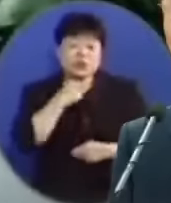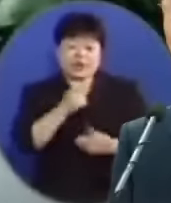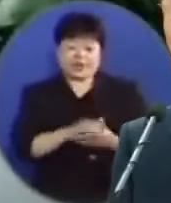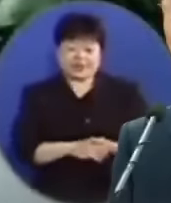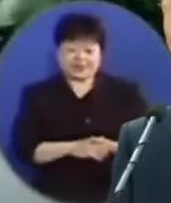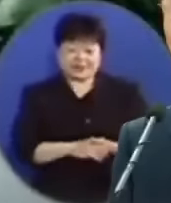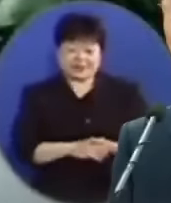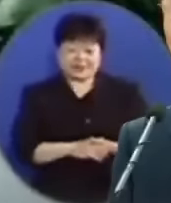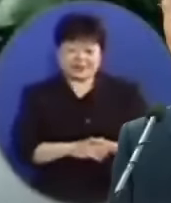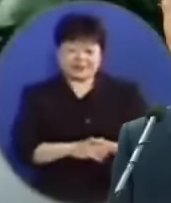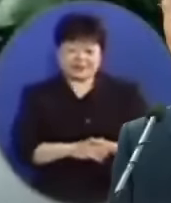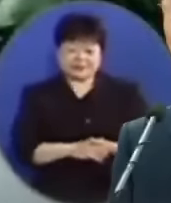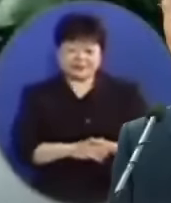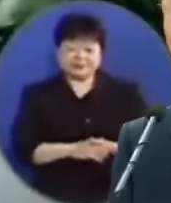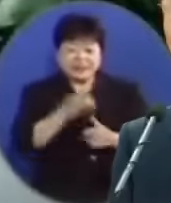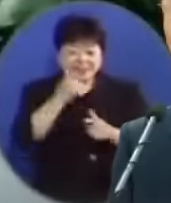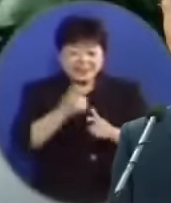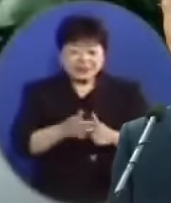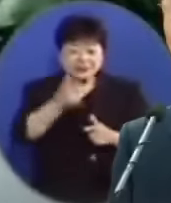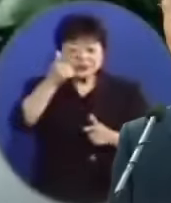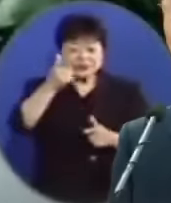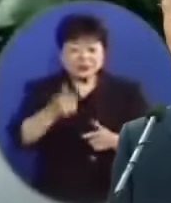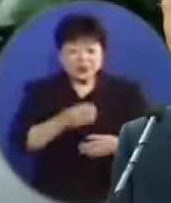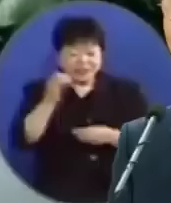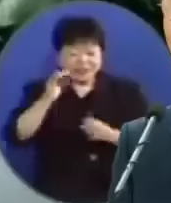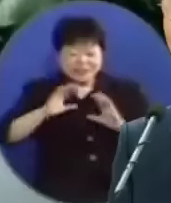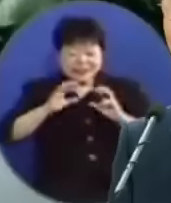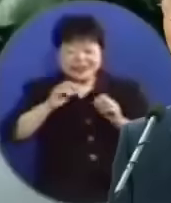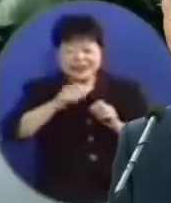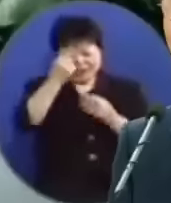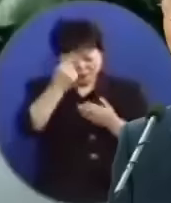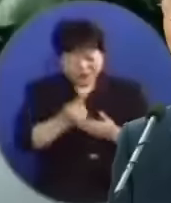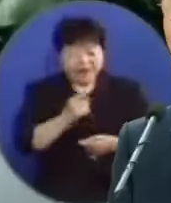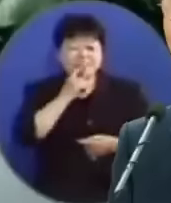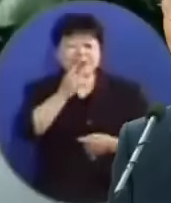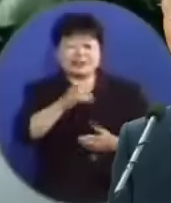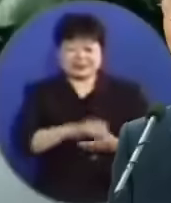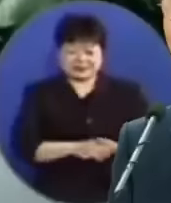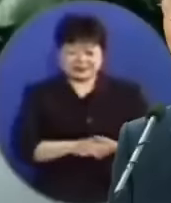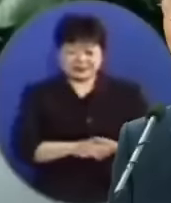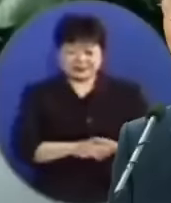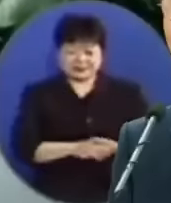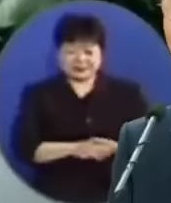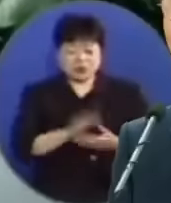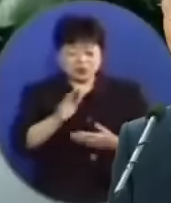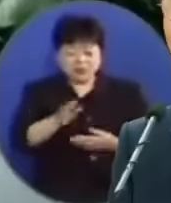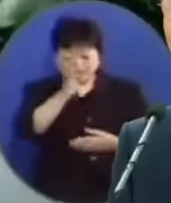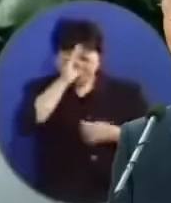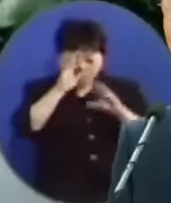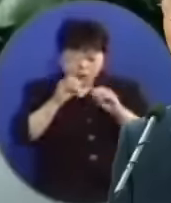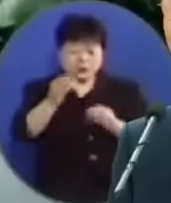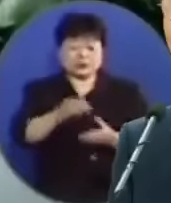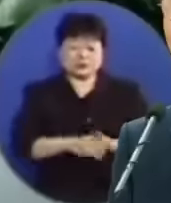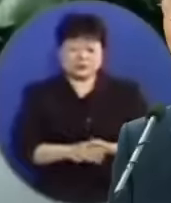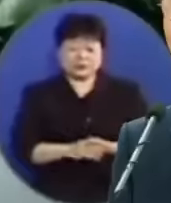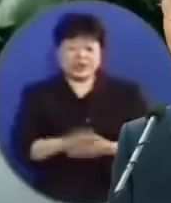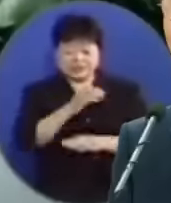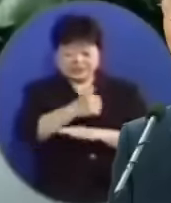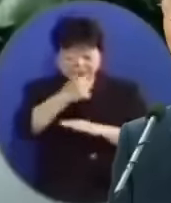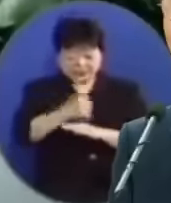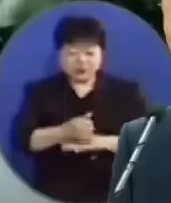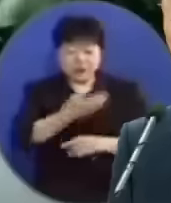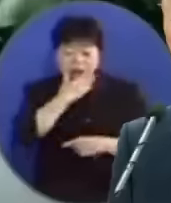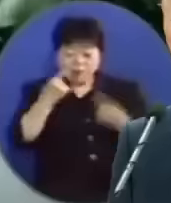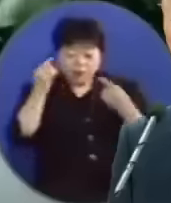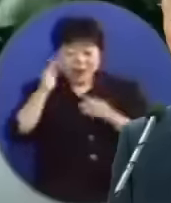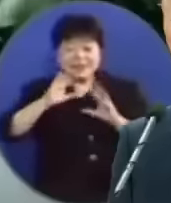것입니다. 그렇지 않다면 예수님이 회개하라 천국이 가까웠다고 한다면 곧장 병을 고쳤습니다. 그리스도의 복음에